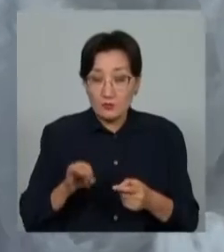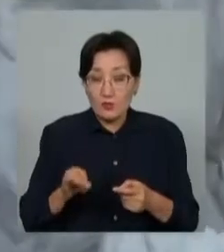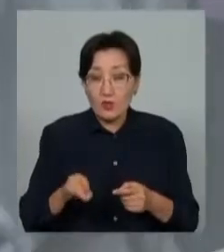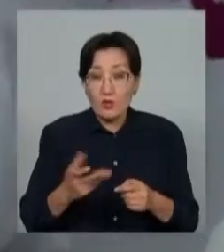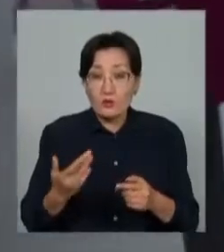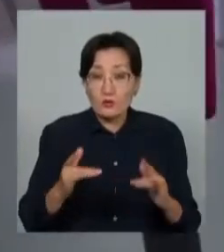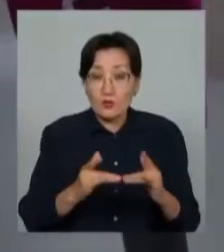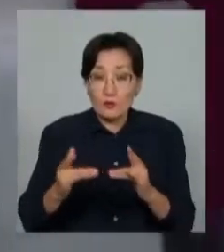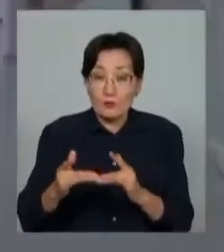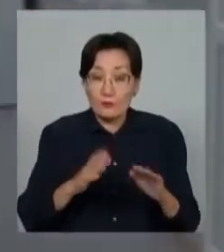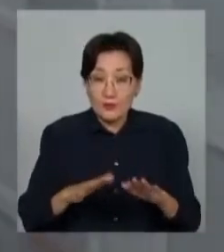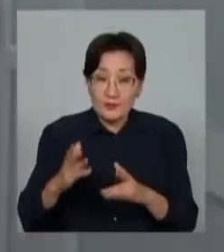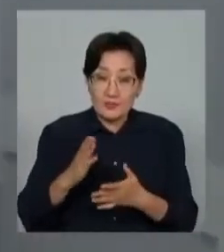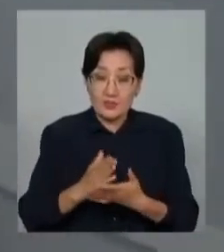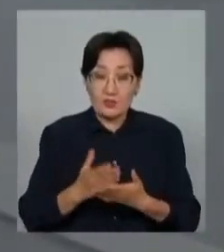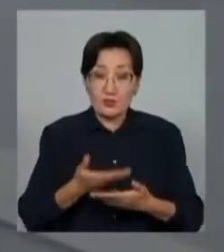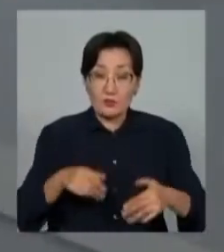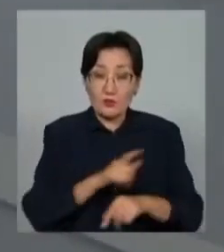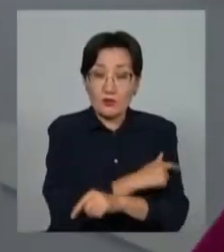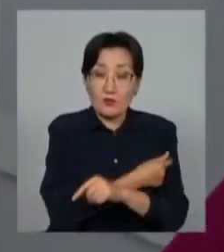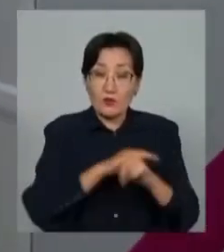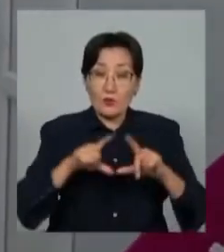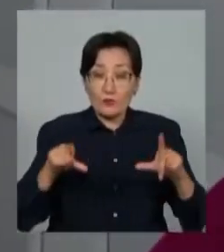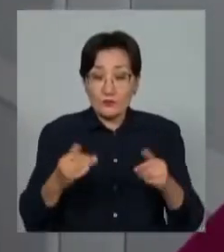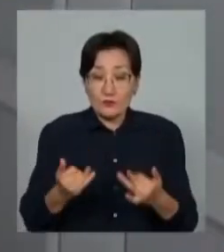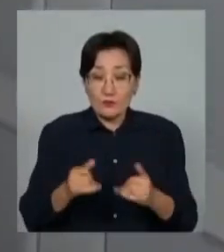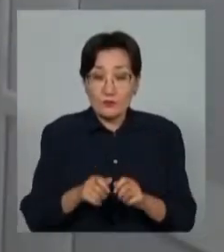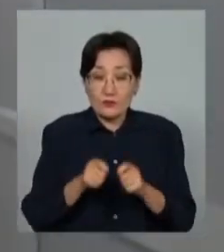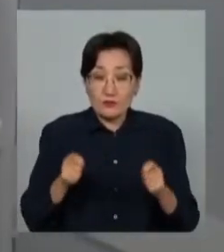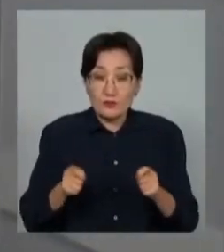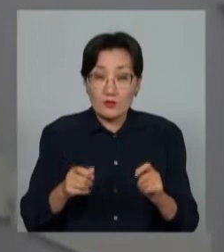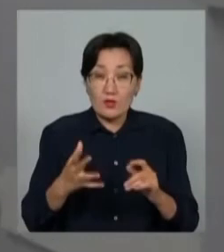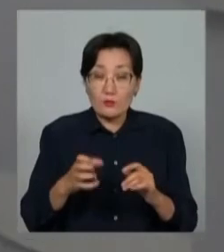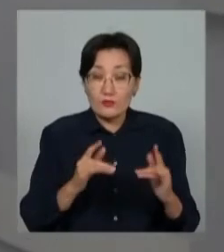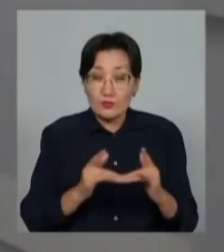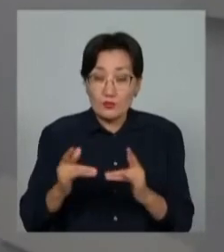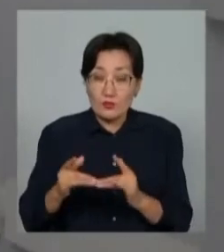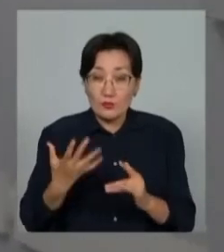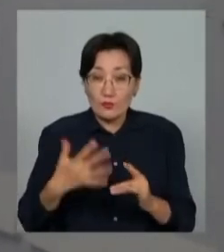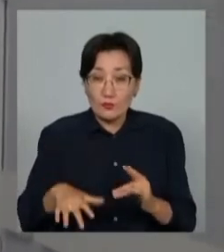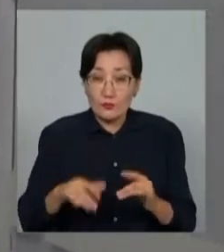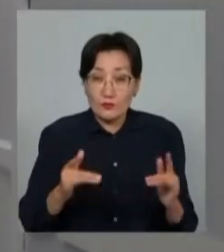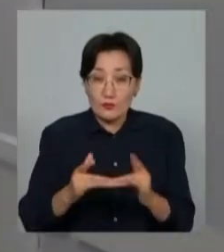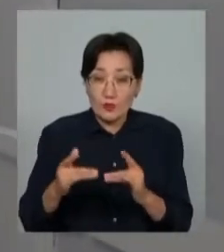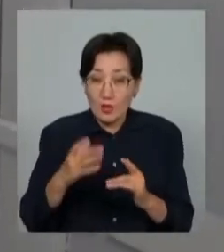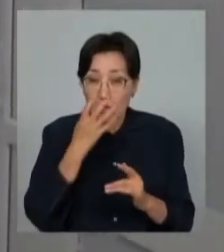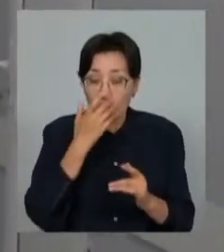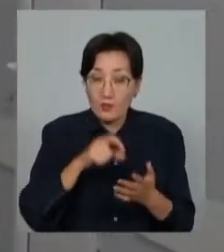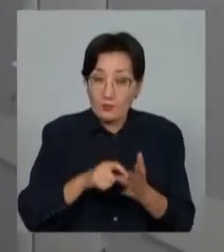сколько койко-мест развернуто? В нашей больнице на данный момент развернуто 500 коек, из них 50 коек